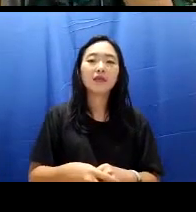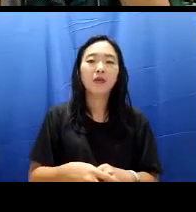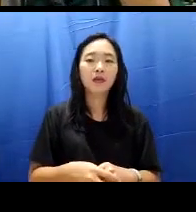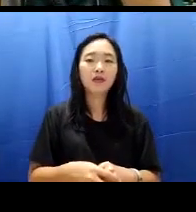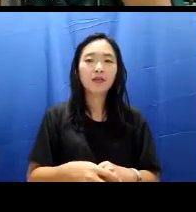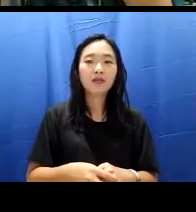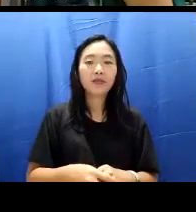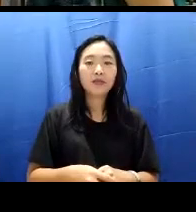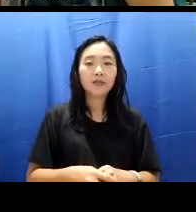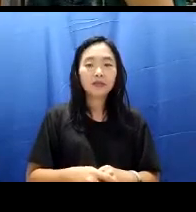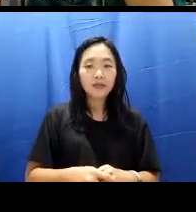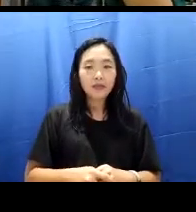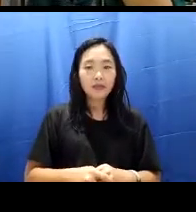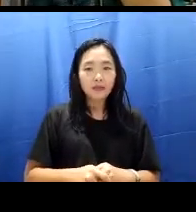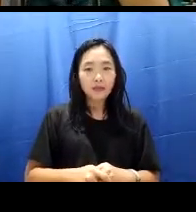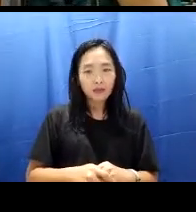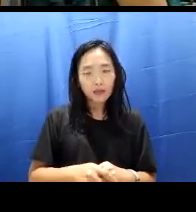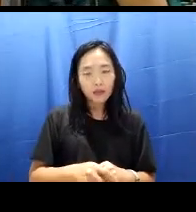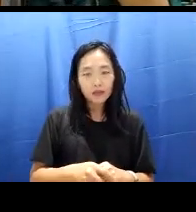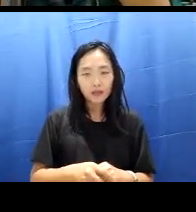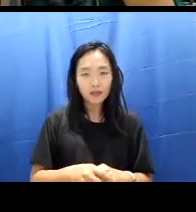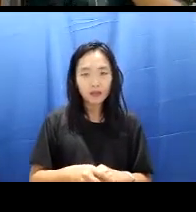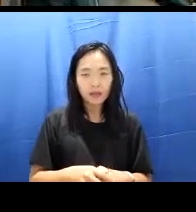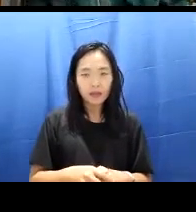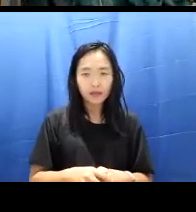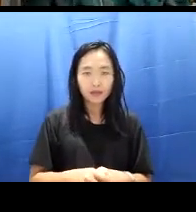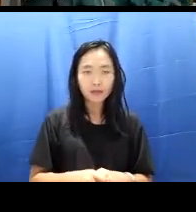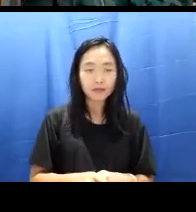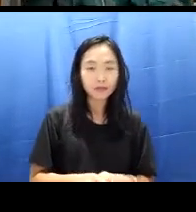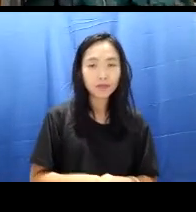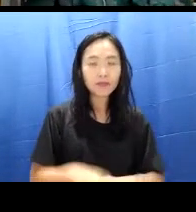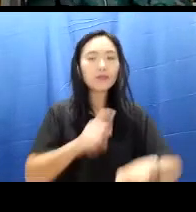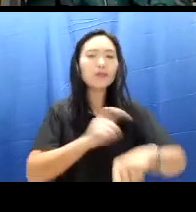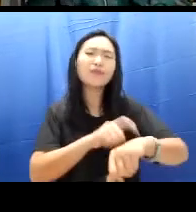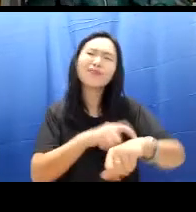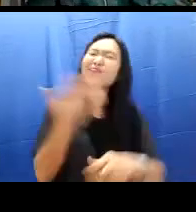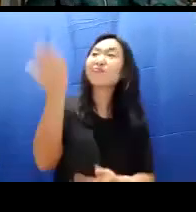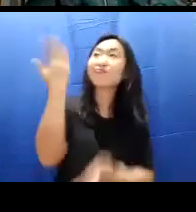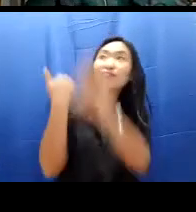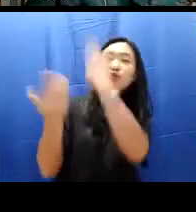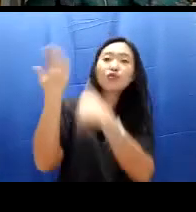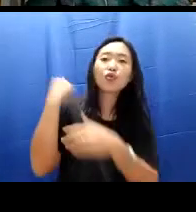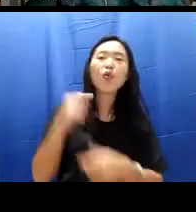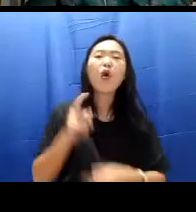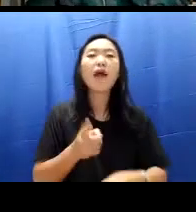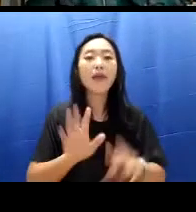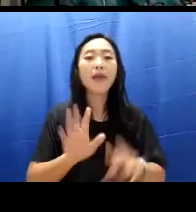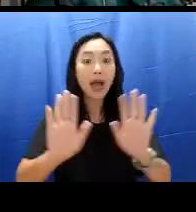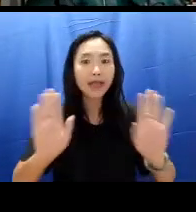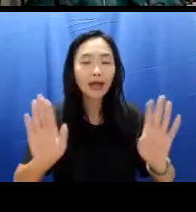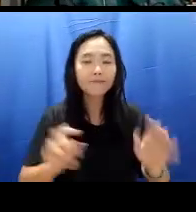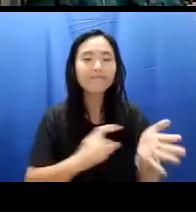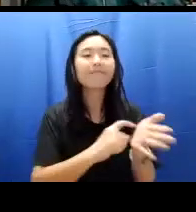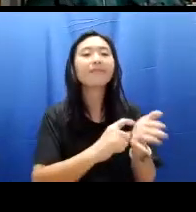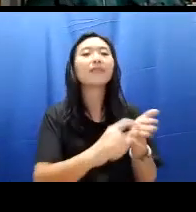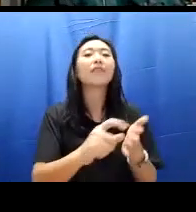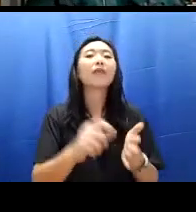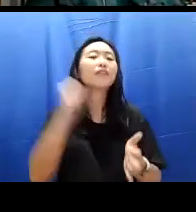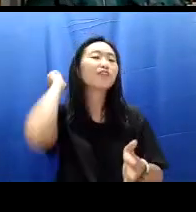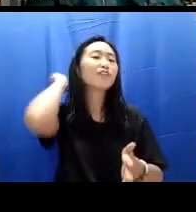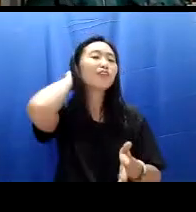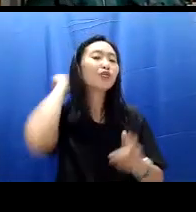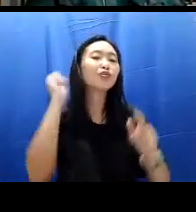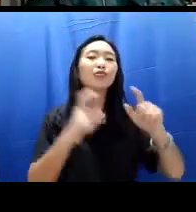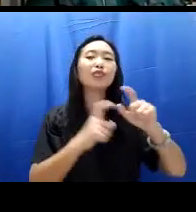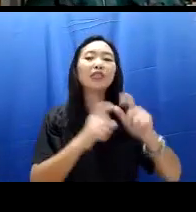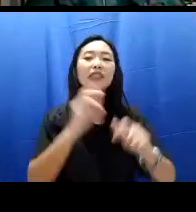nggak ada lagi gitu. Nah, pada waktu itu ada beliau-beliau ya, ada Bu Sri Tresna Ningtyas gitu,